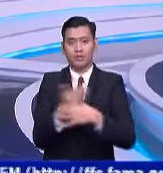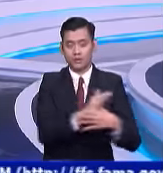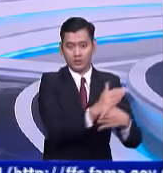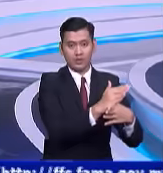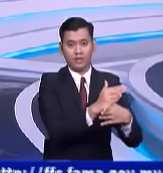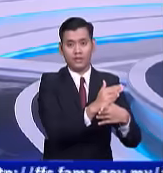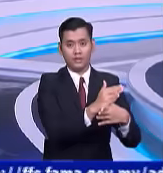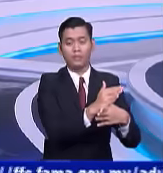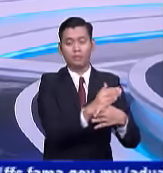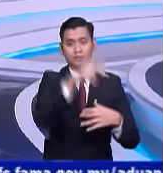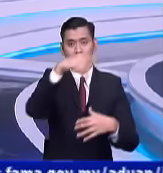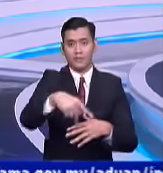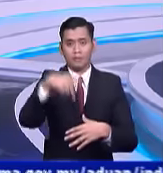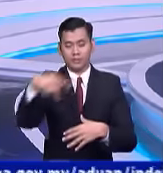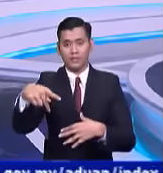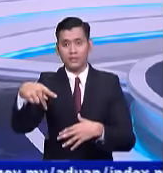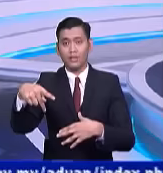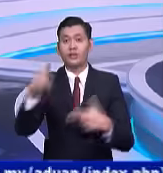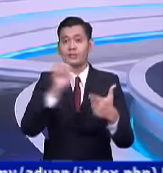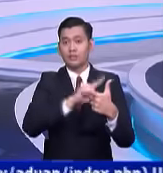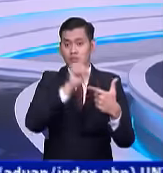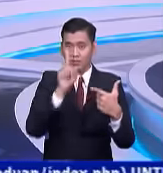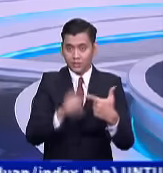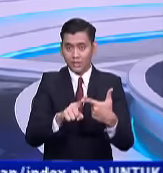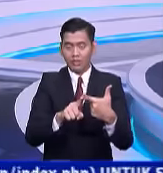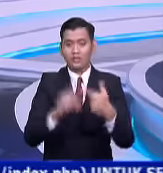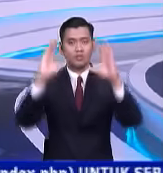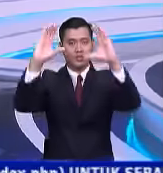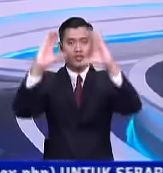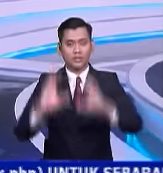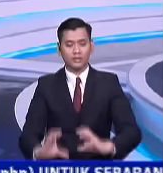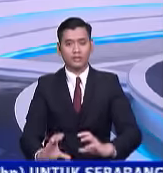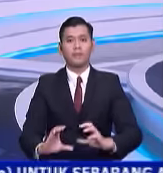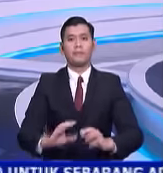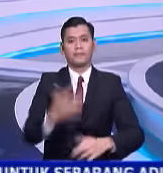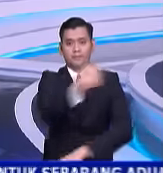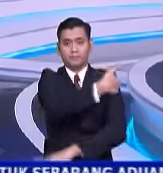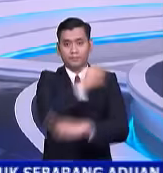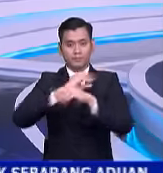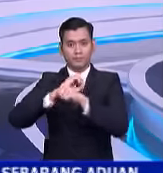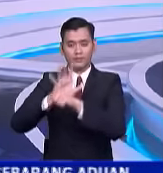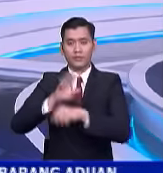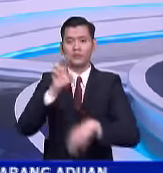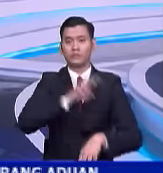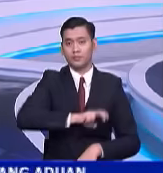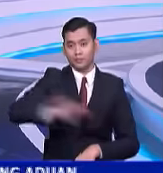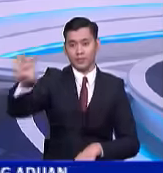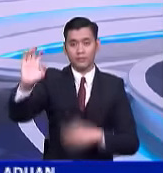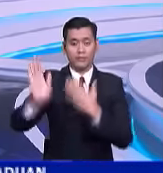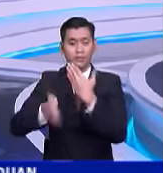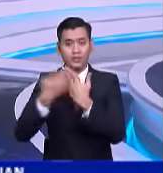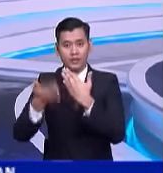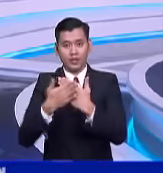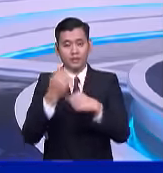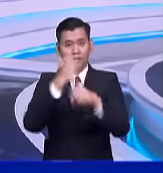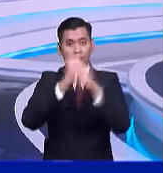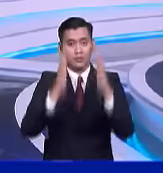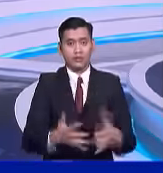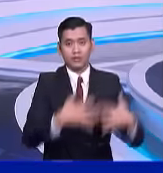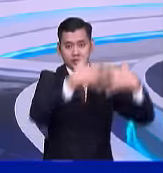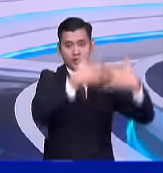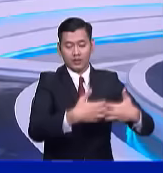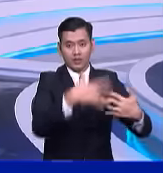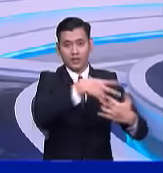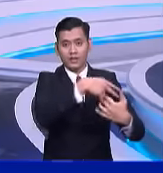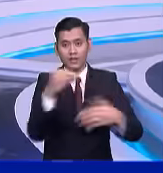awam swasta PPP dan pendekatan unit vaksinasi bergerak. Ini bagi memudahkan pekerja sektor perkilangan dan